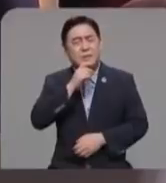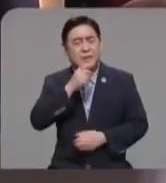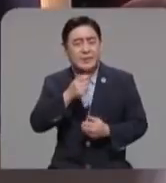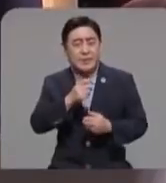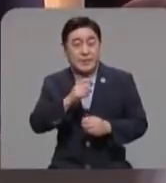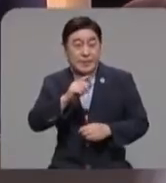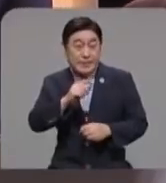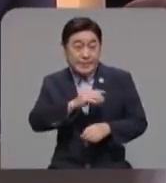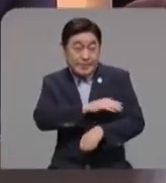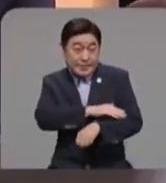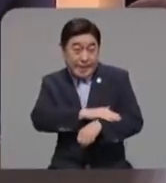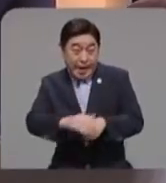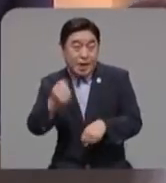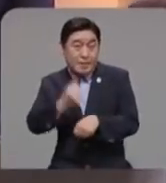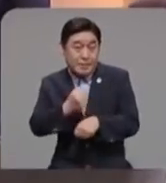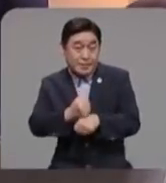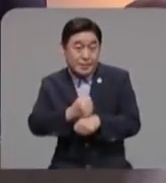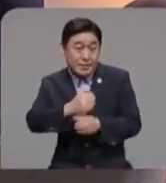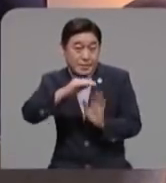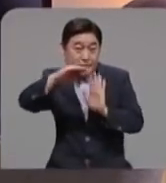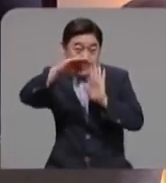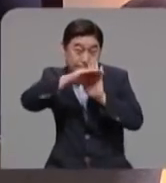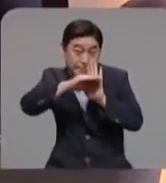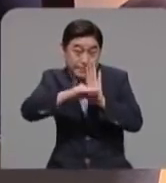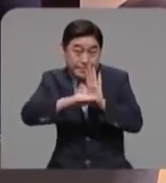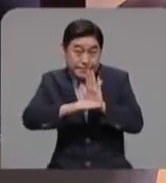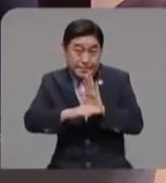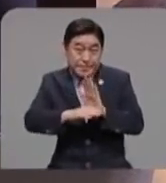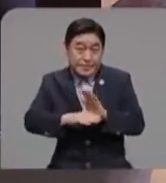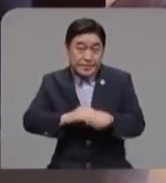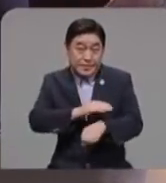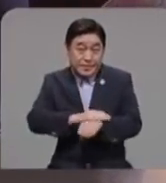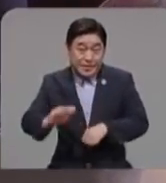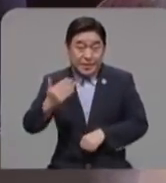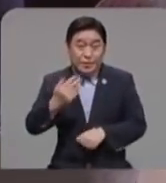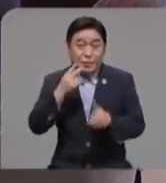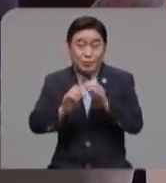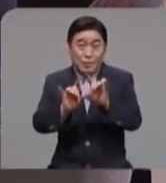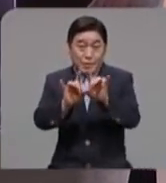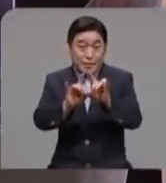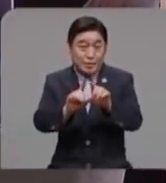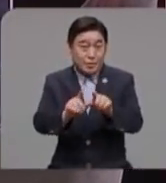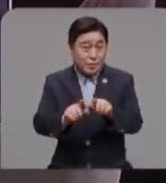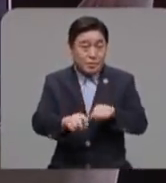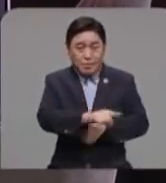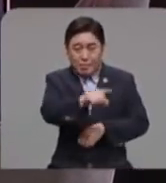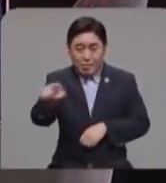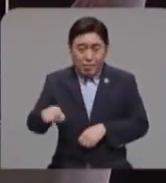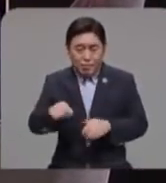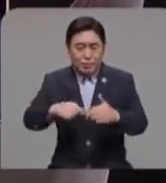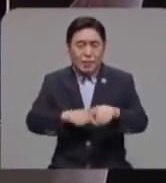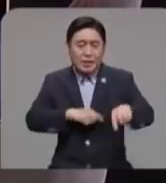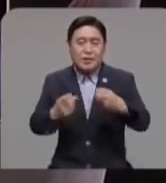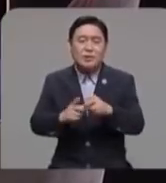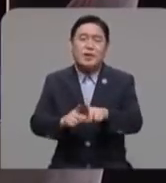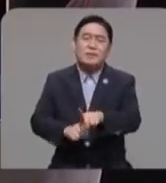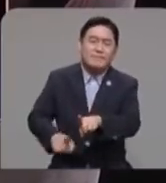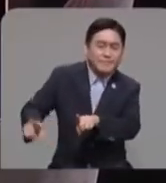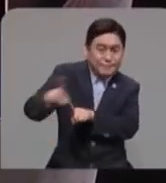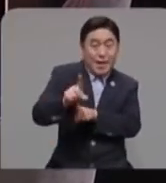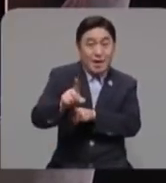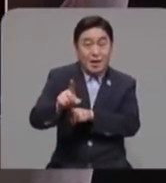촘촘하고 아주 잘 짜여져 있습니다. 제가 보기에는 후보들 중에서는 정책은 단연